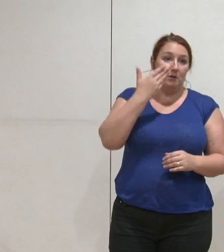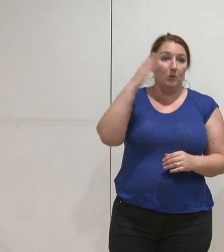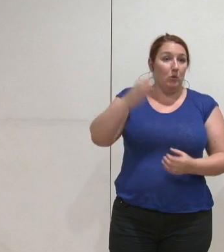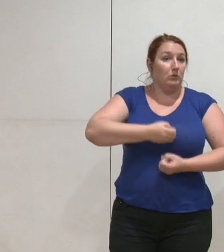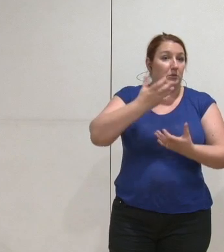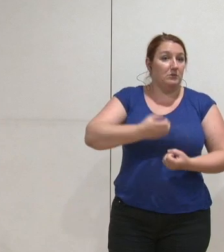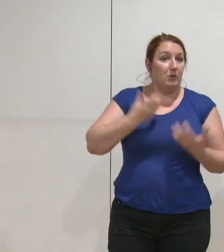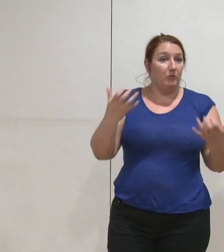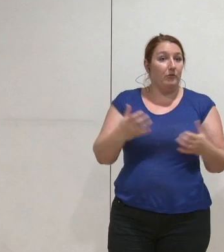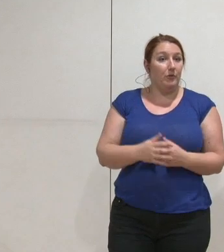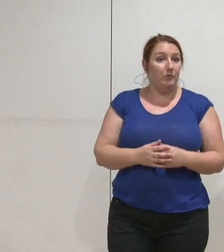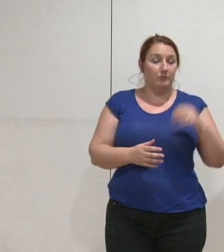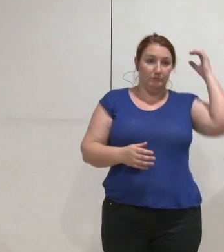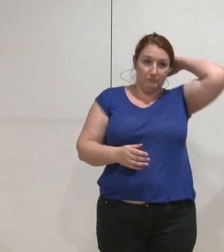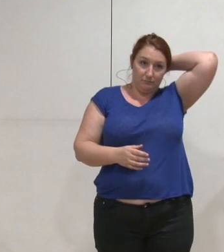prises de